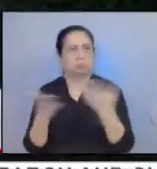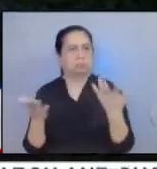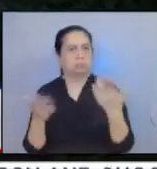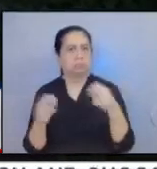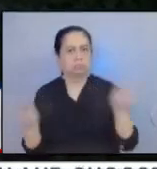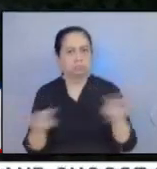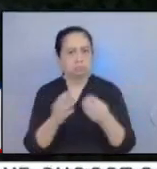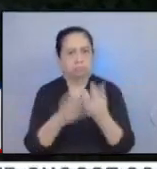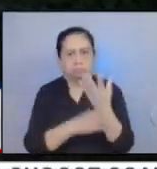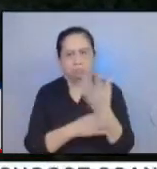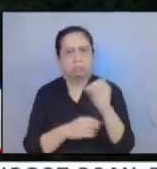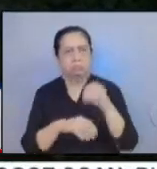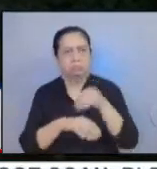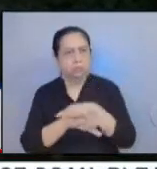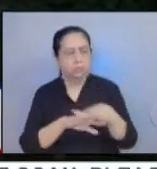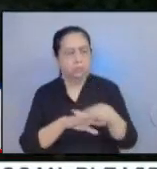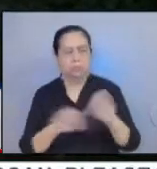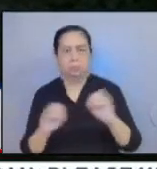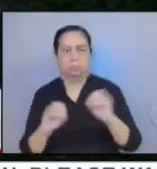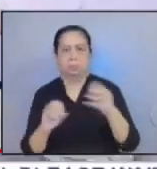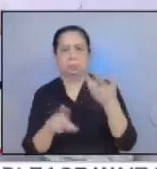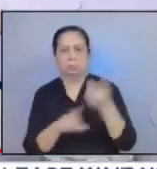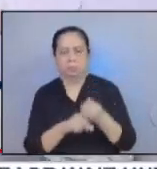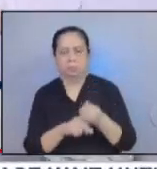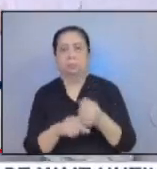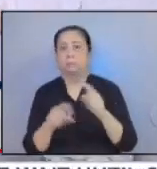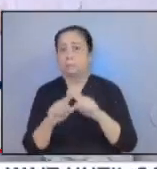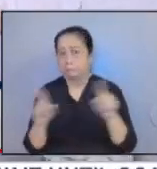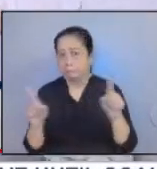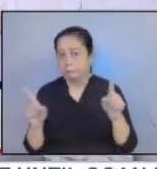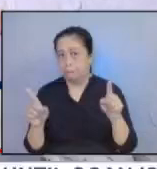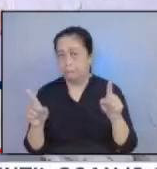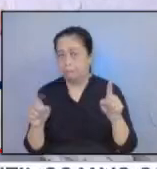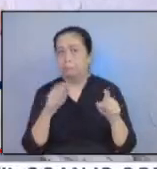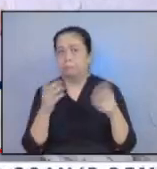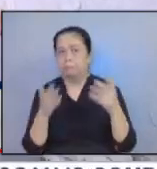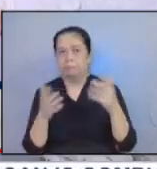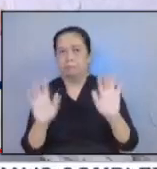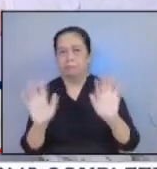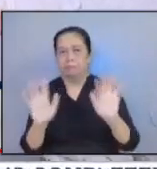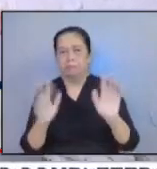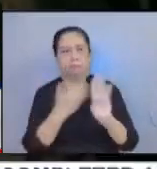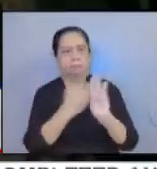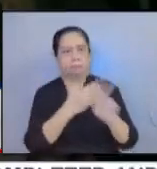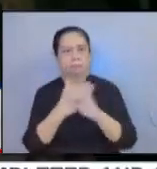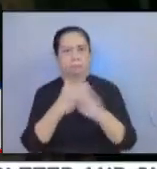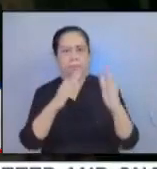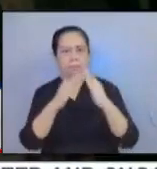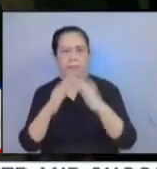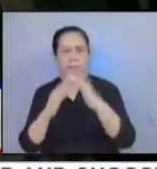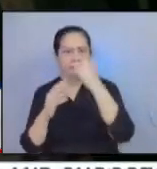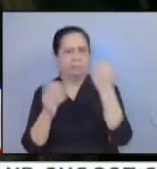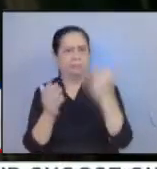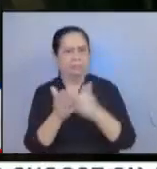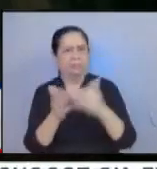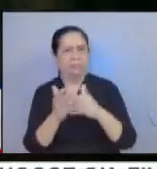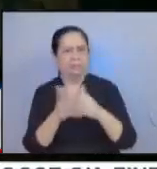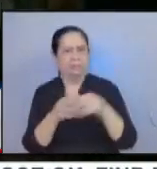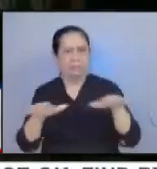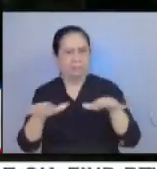naapektuhan mula sa pagyanig ng lupa. Kaya lang hindi pa pinababalik ang mga residente dahil sa sunod-sunod na aftershocks